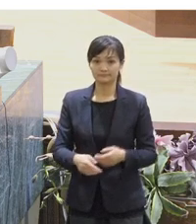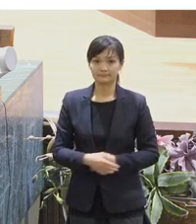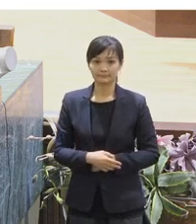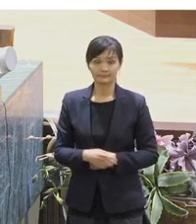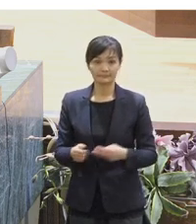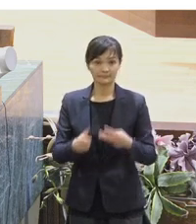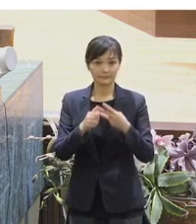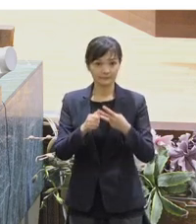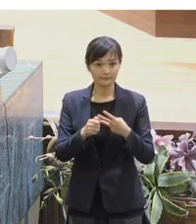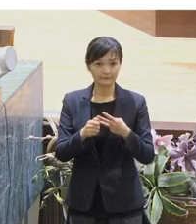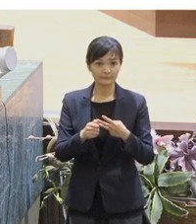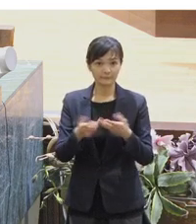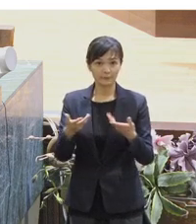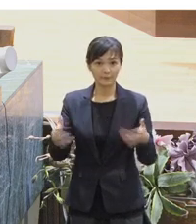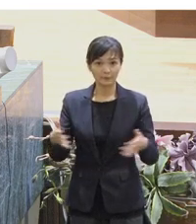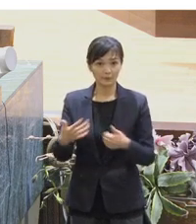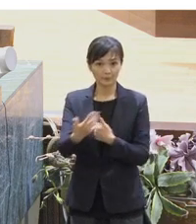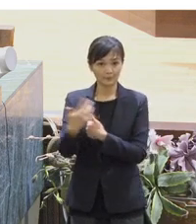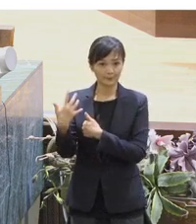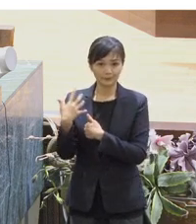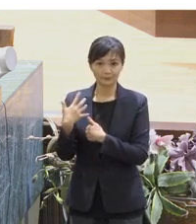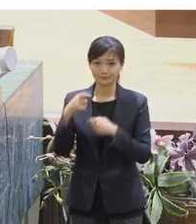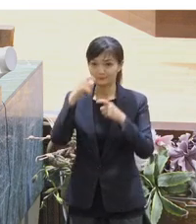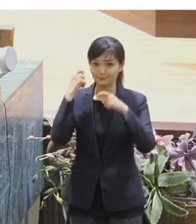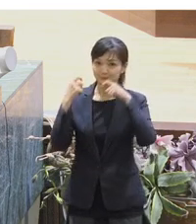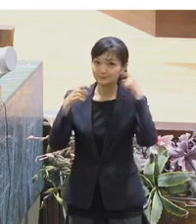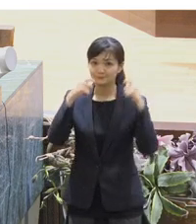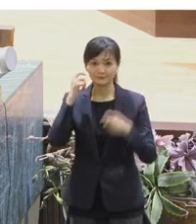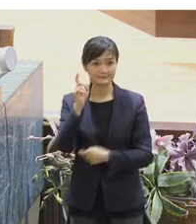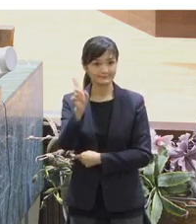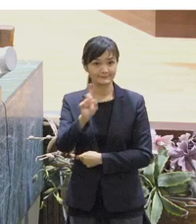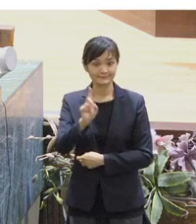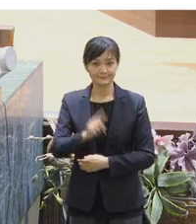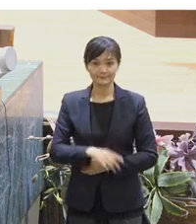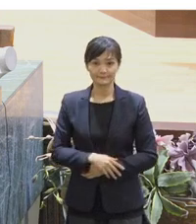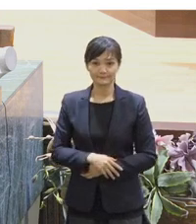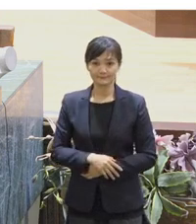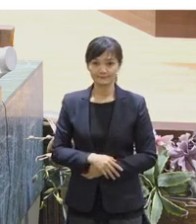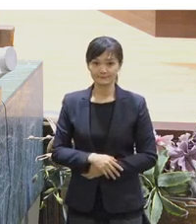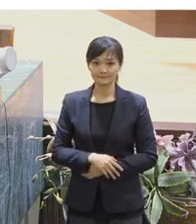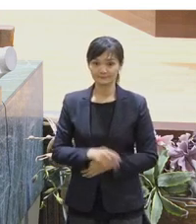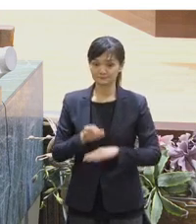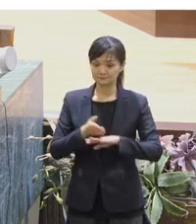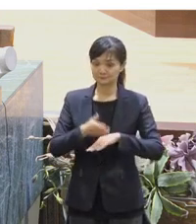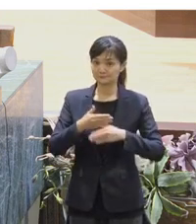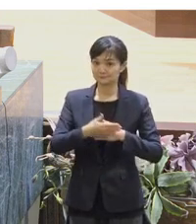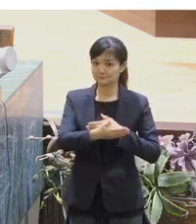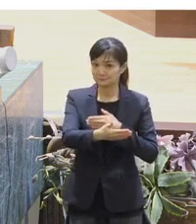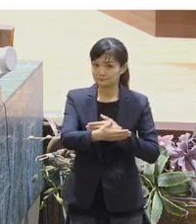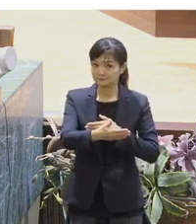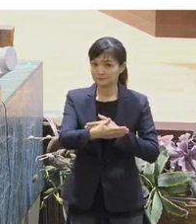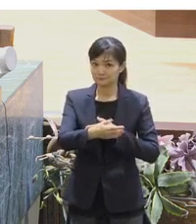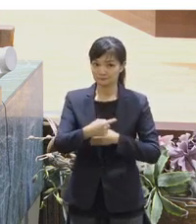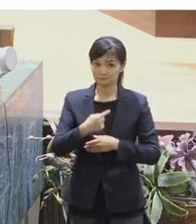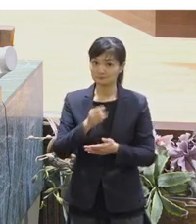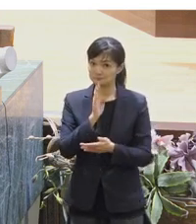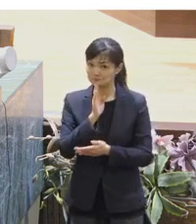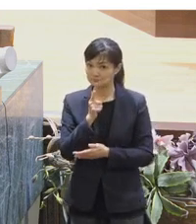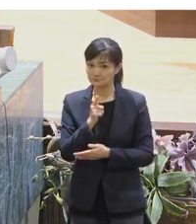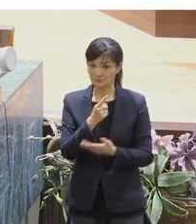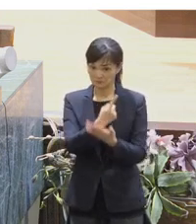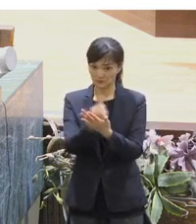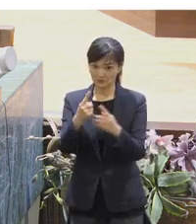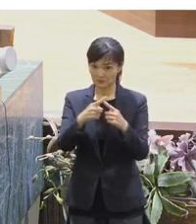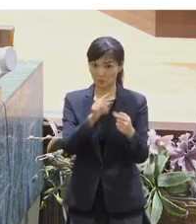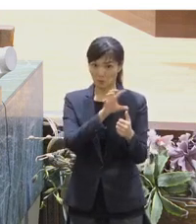也是很多朋友想要问的、哦，就是说，那我们在这个过程里面是强迫大家一定要换